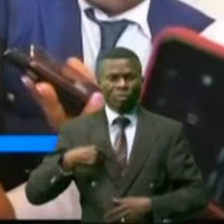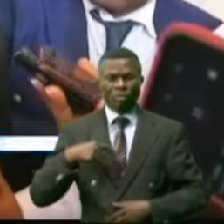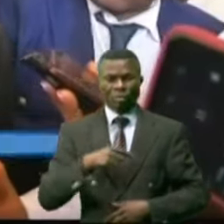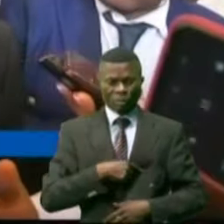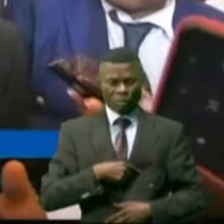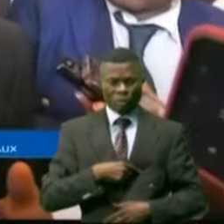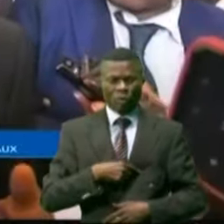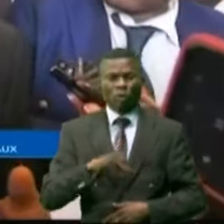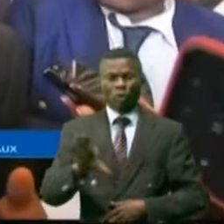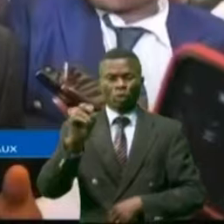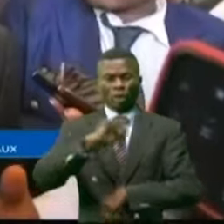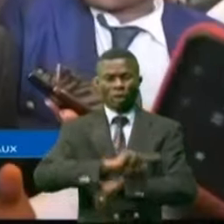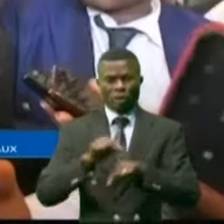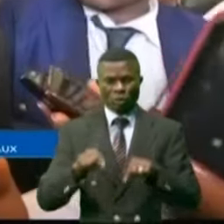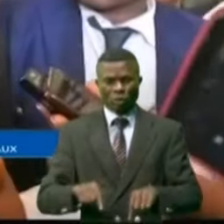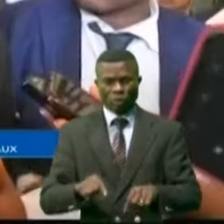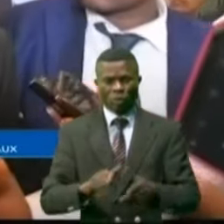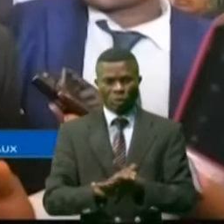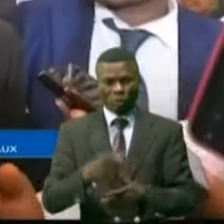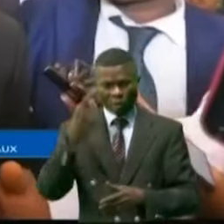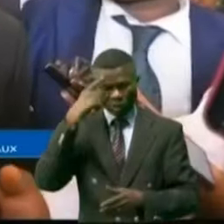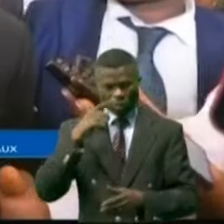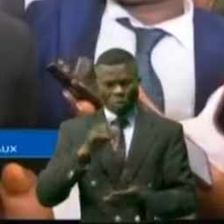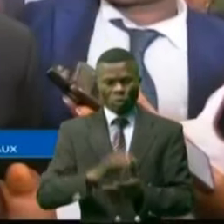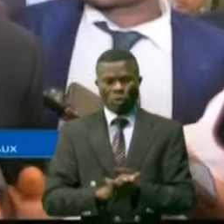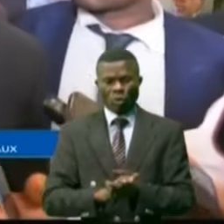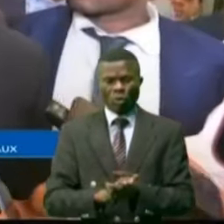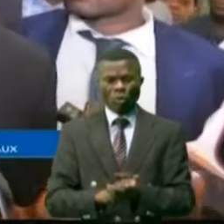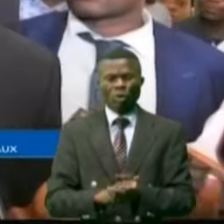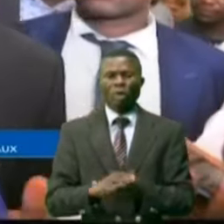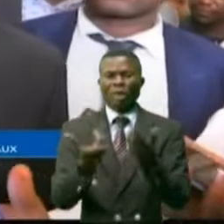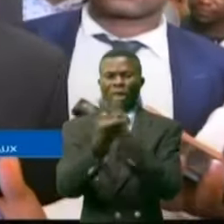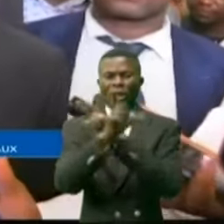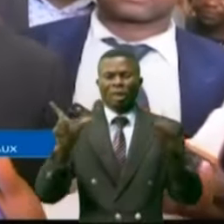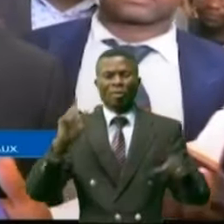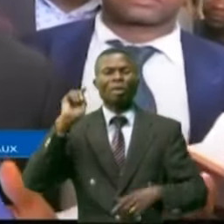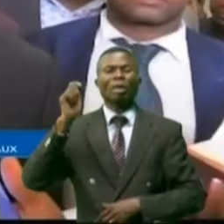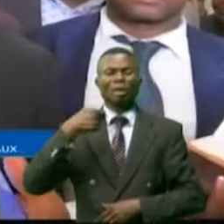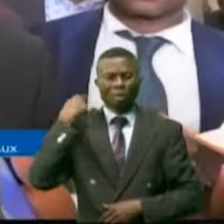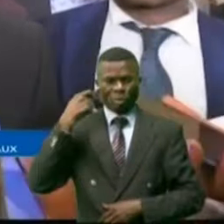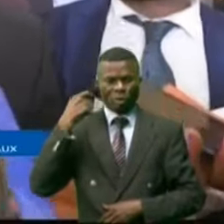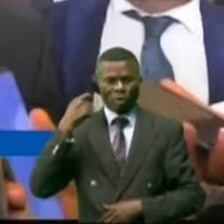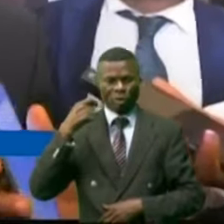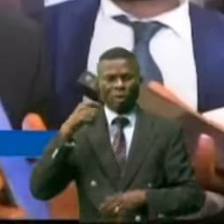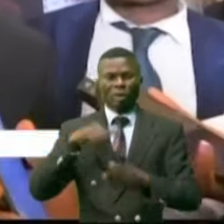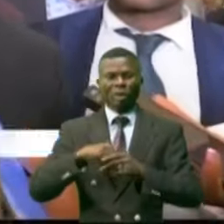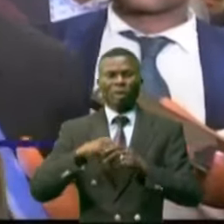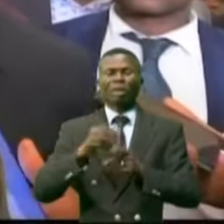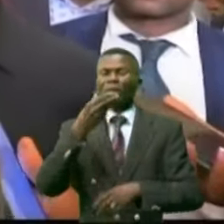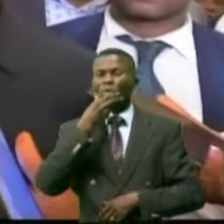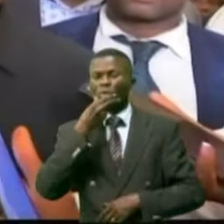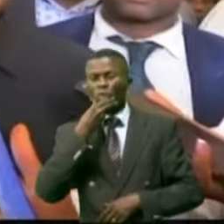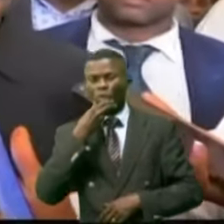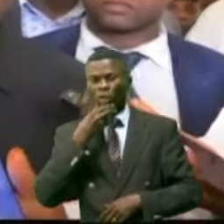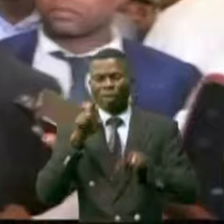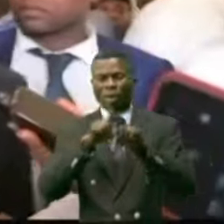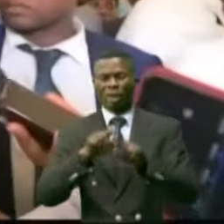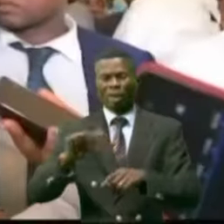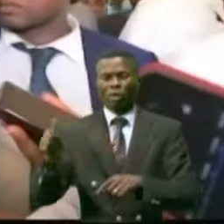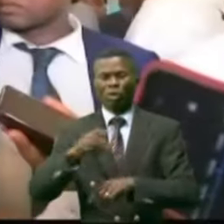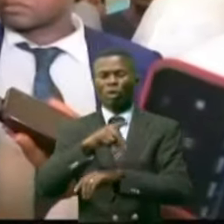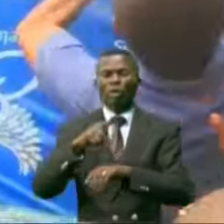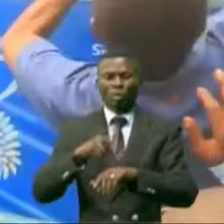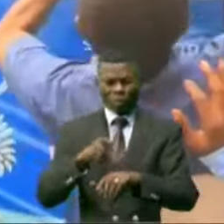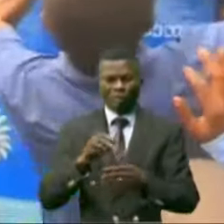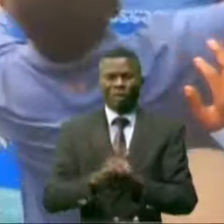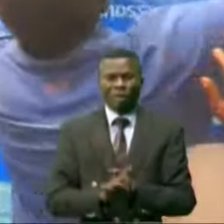en profiter pour désengorger la prison, ou les prisons aussi bien de Mbujimayi que